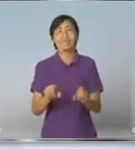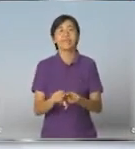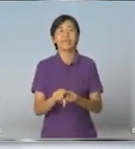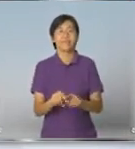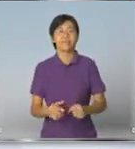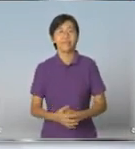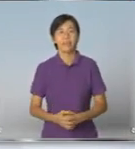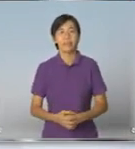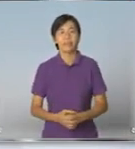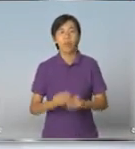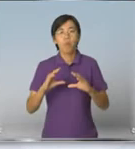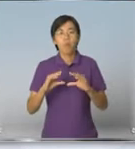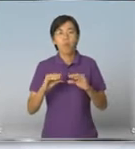ะ